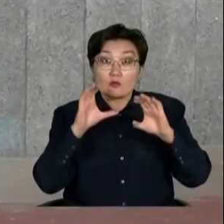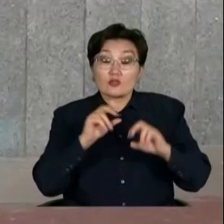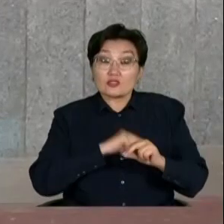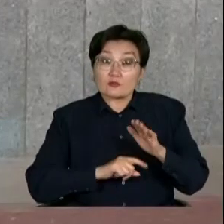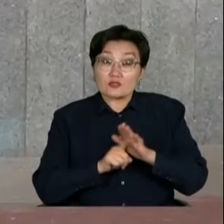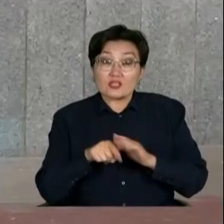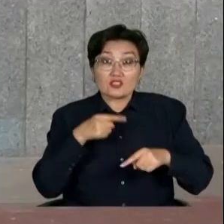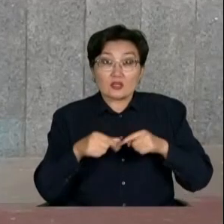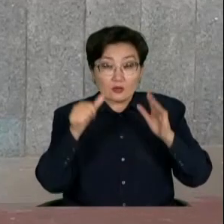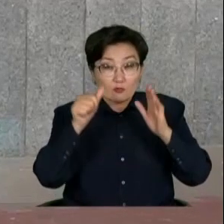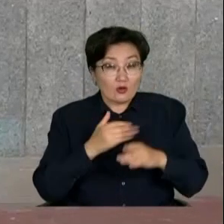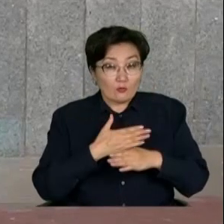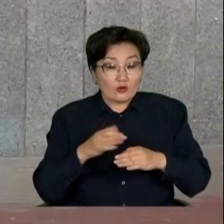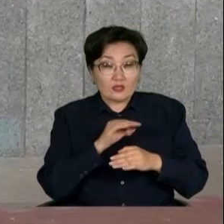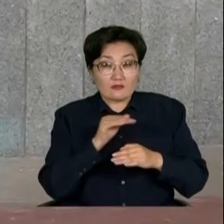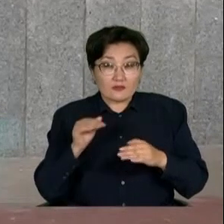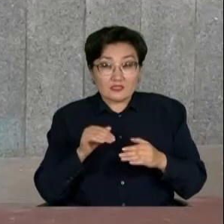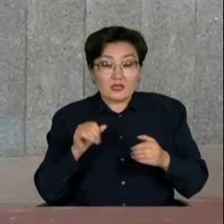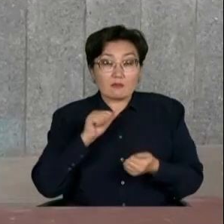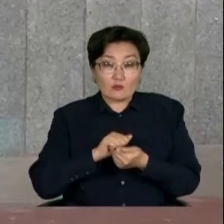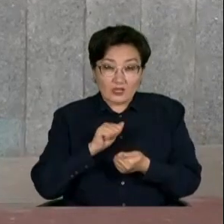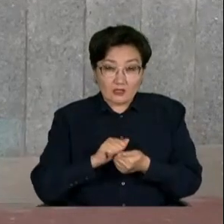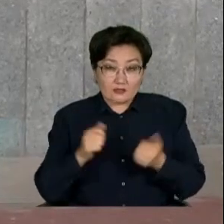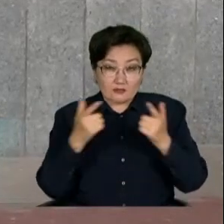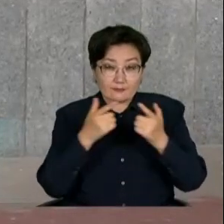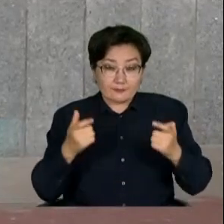силу через полгода после официальной публикации.